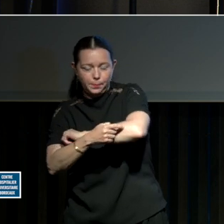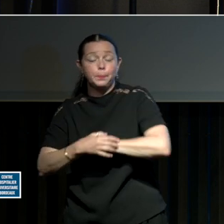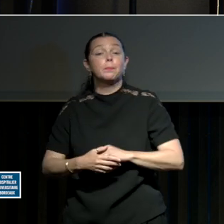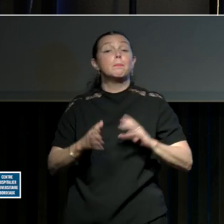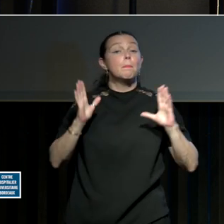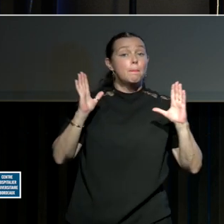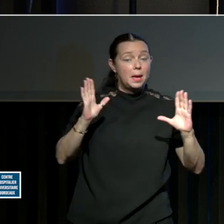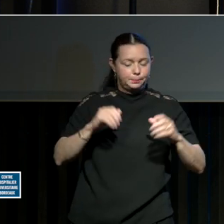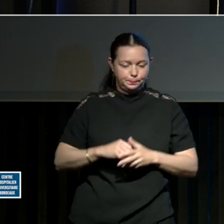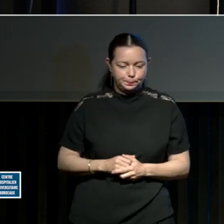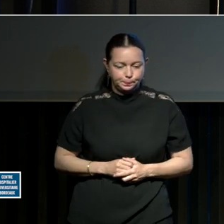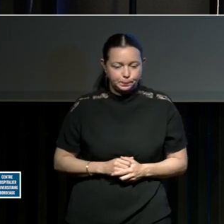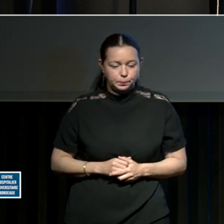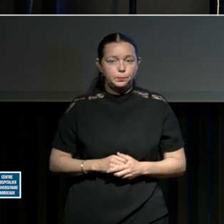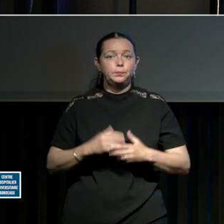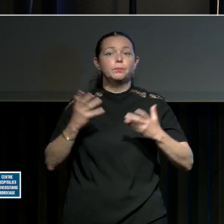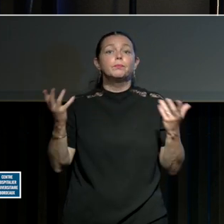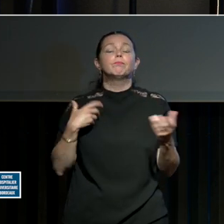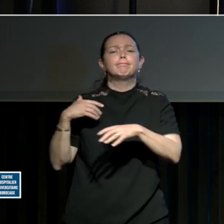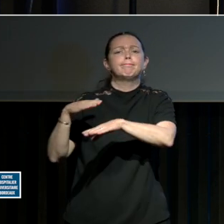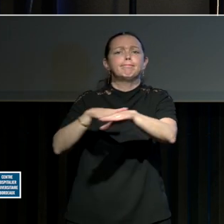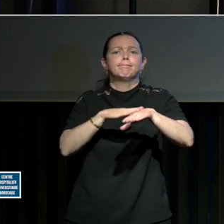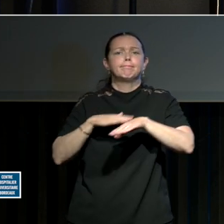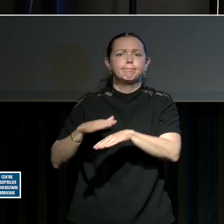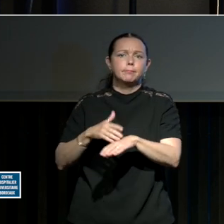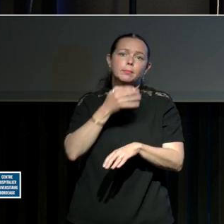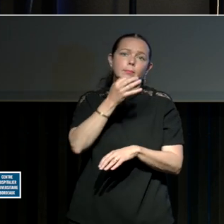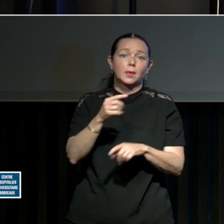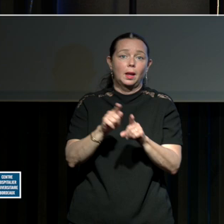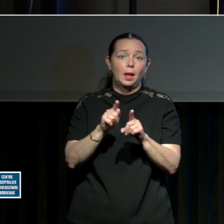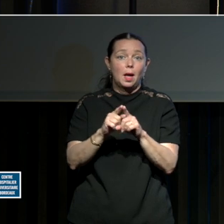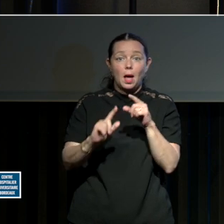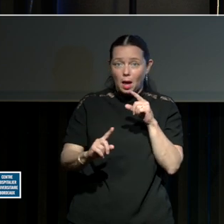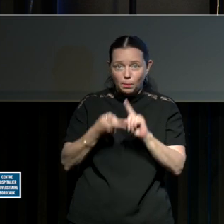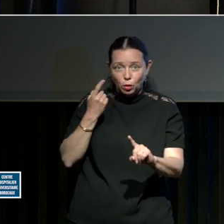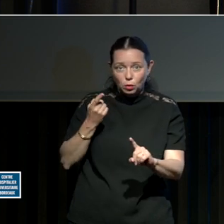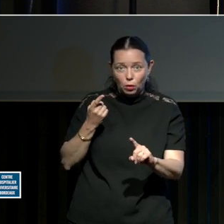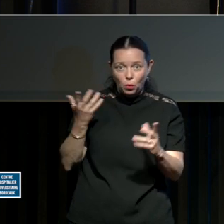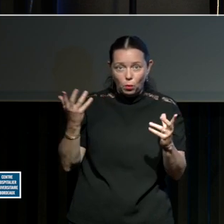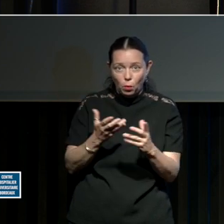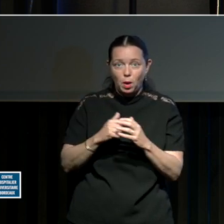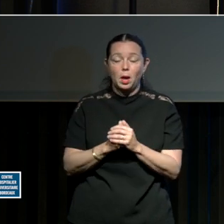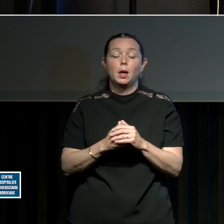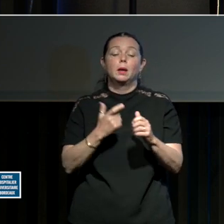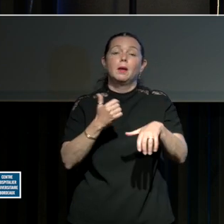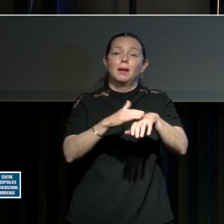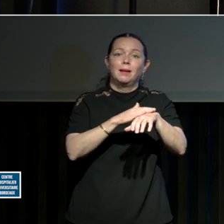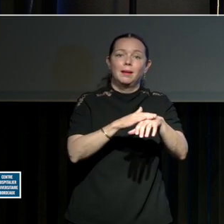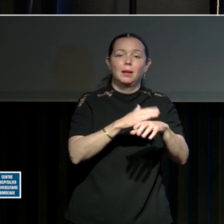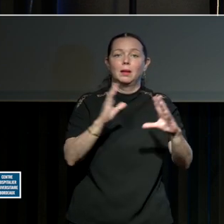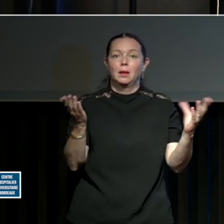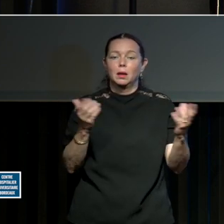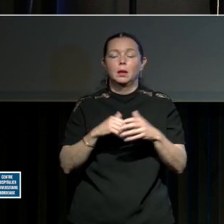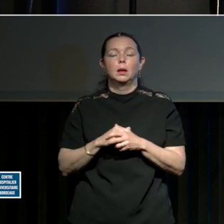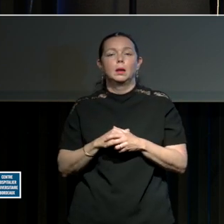parle de prévention, il est également important de pouvoir s'intéresser aux facteurs protecteurs